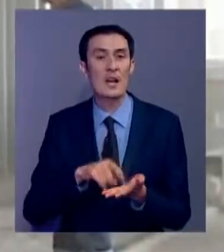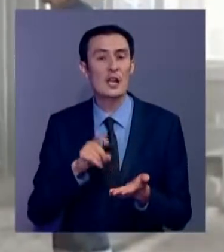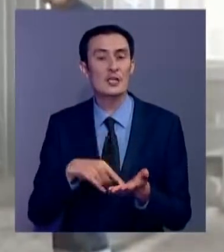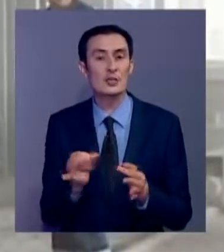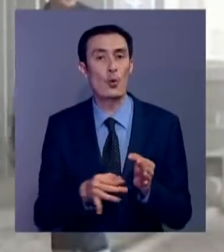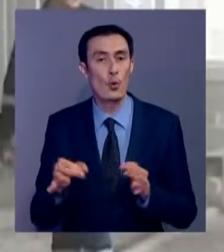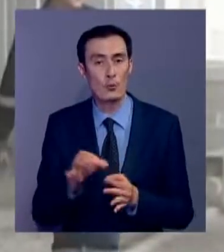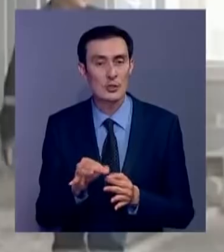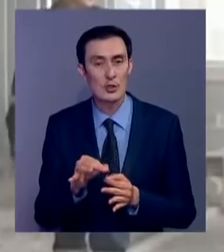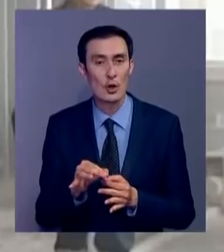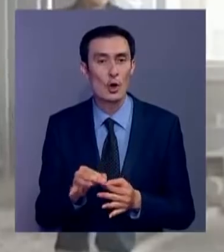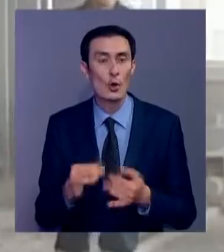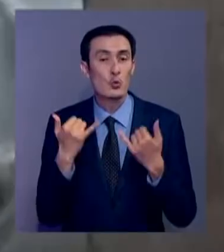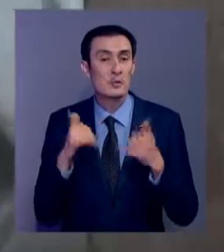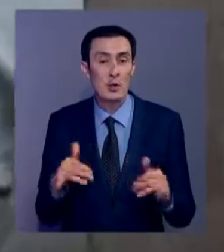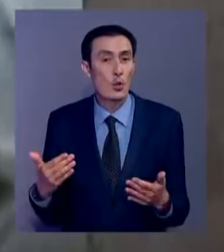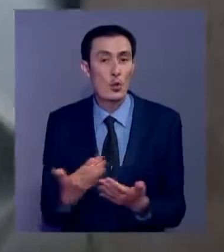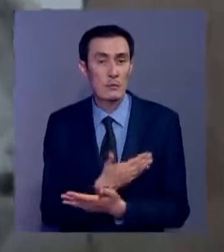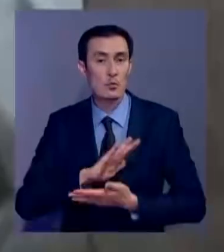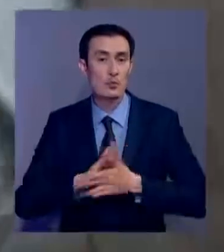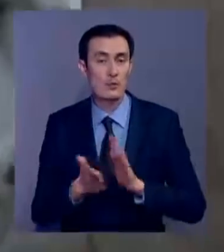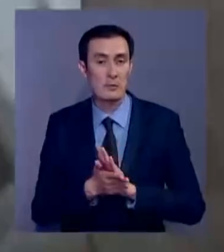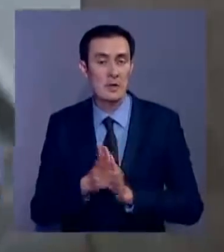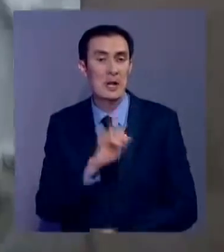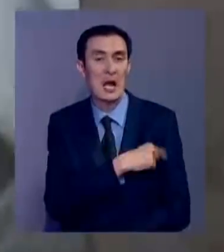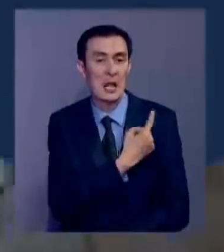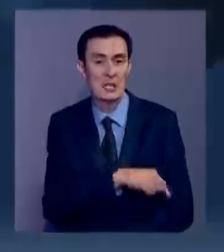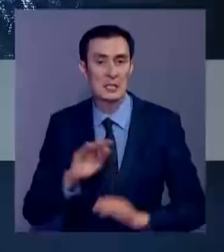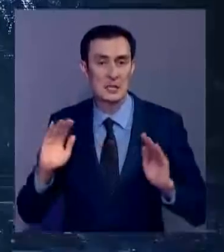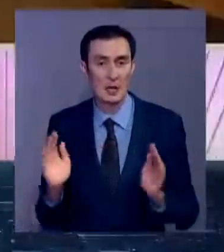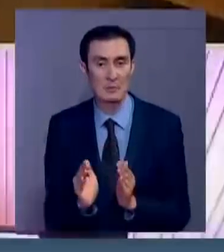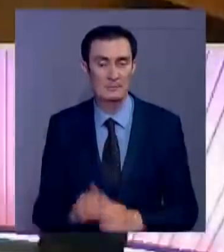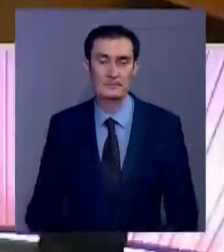Карагандинской области удивили новыми условиями карантина.